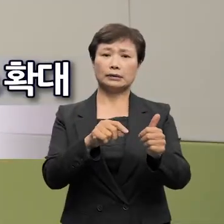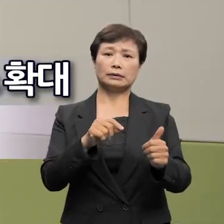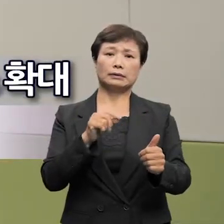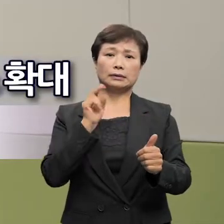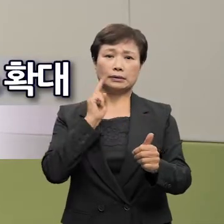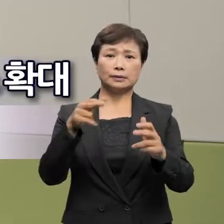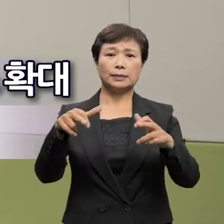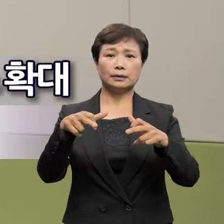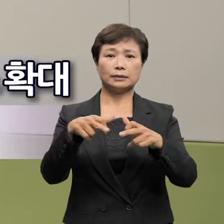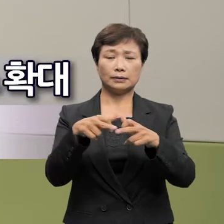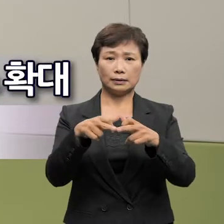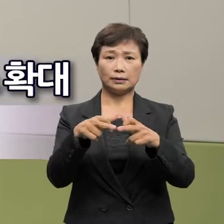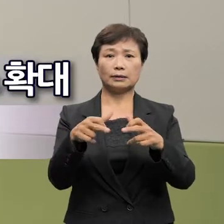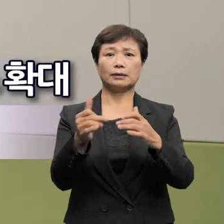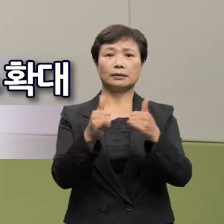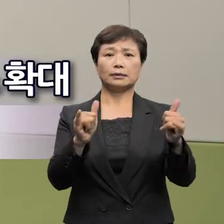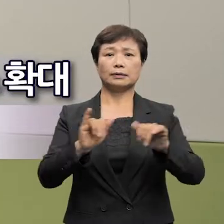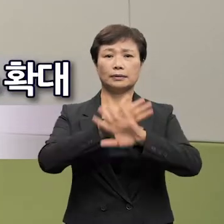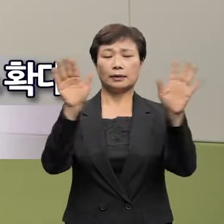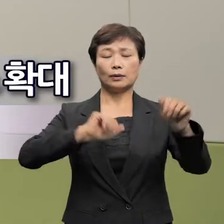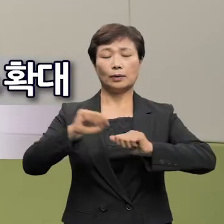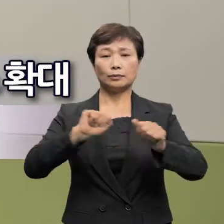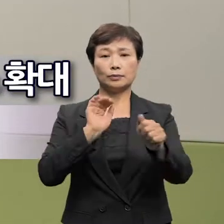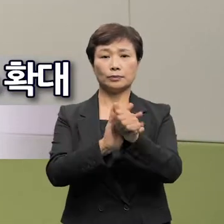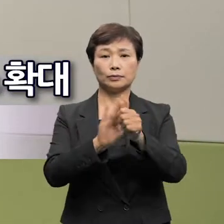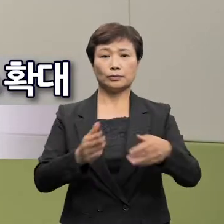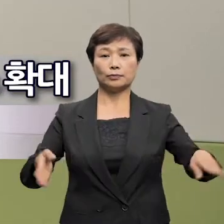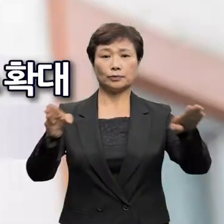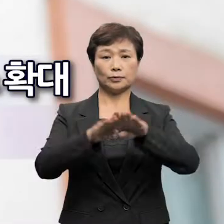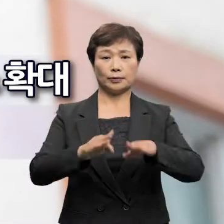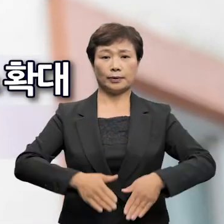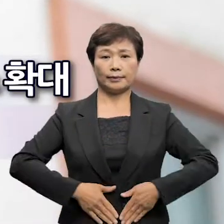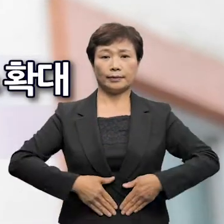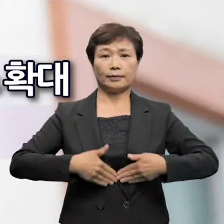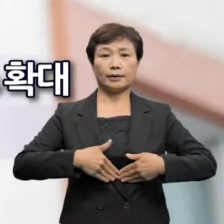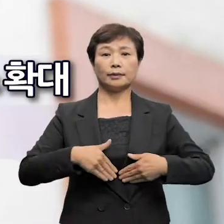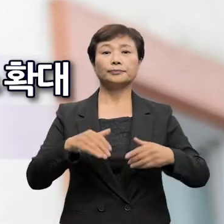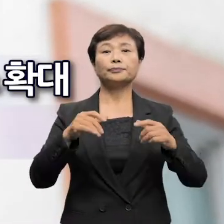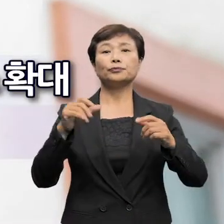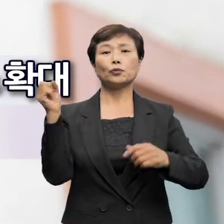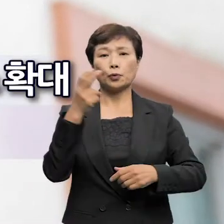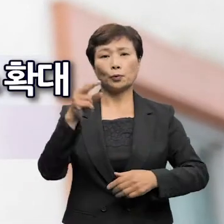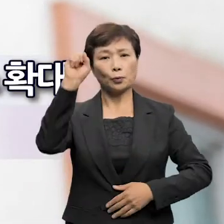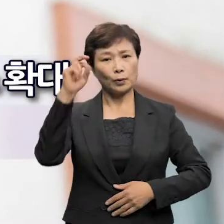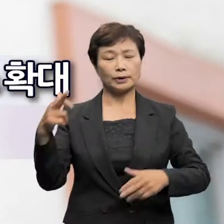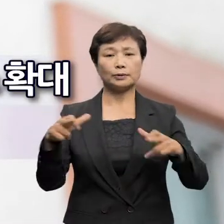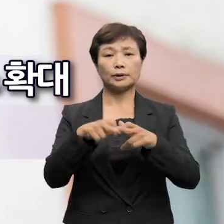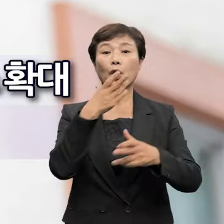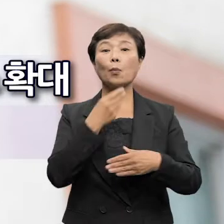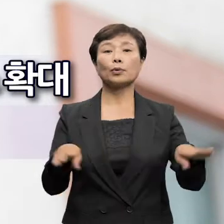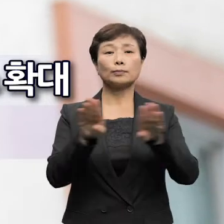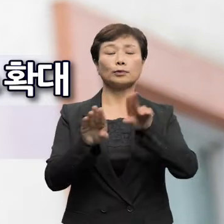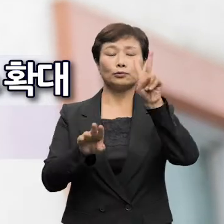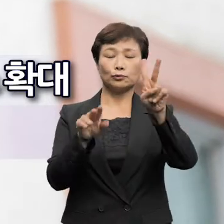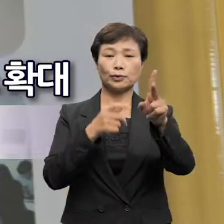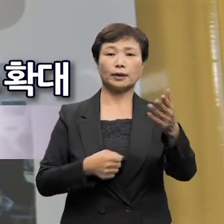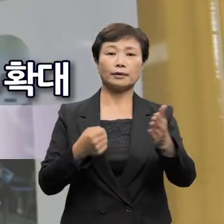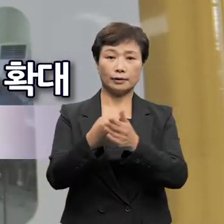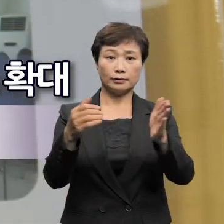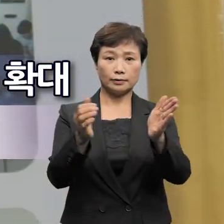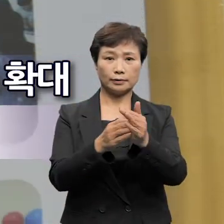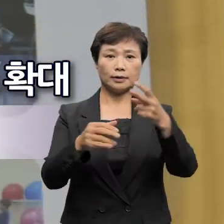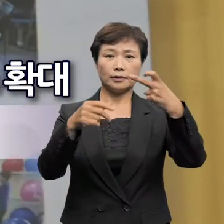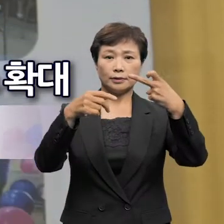광주시는 최중증 발달 장애인 낮 활동 지원 기관으로 남구 및 광산구 장애인 복지관 두 개소를 추가